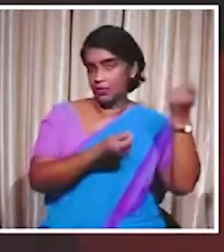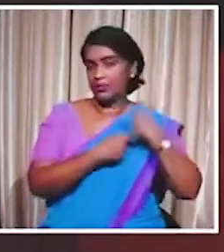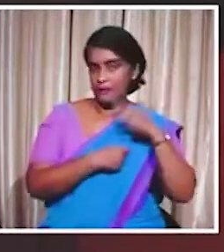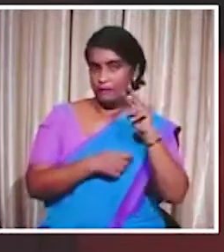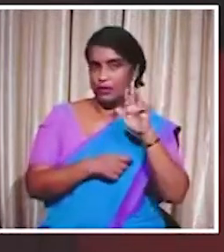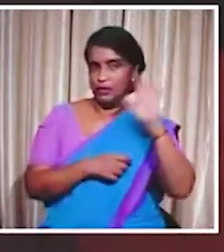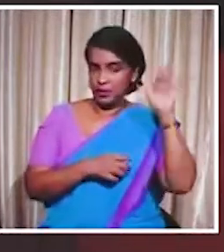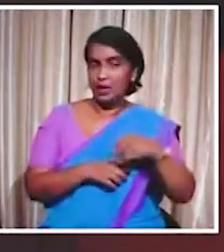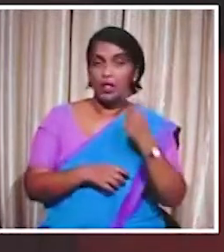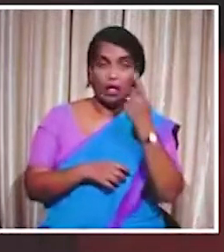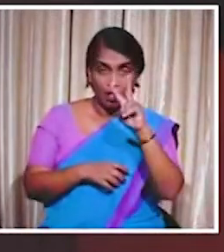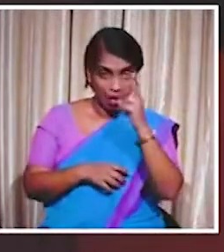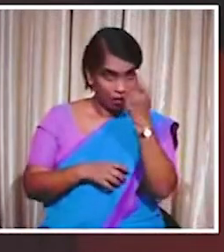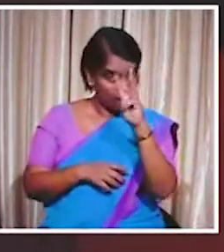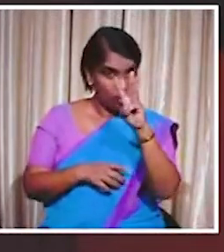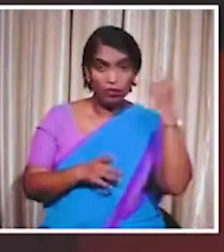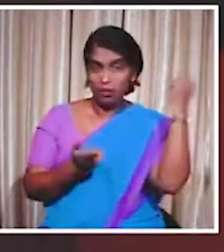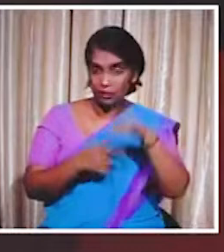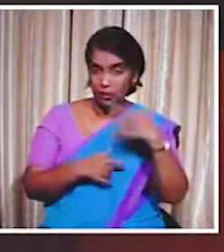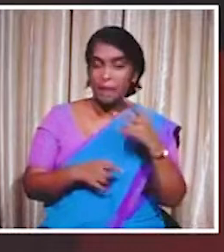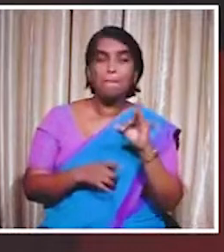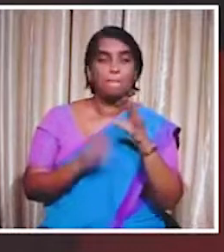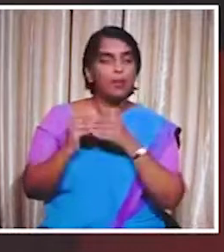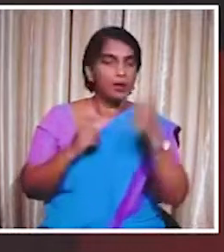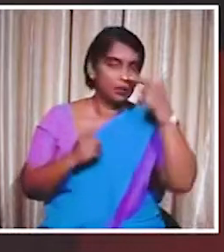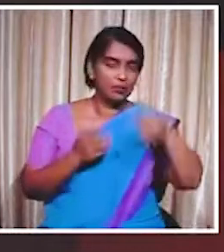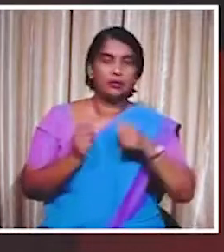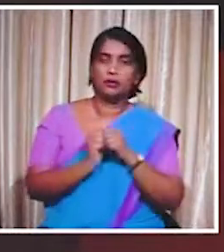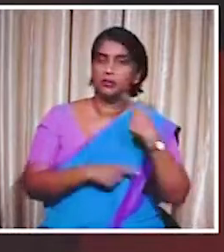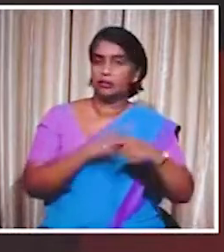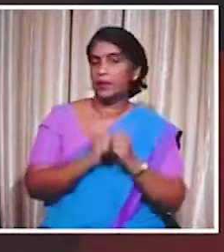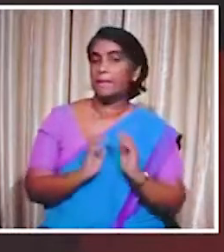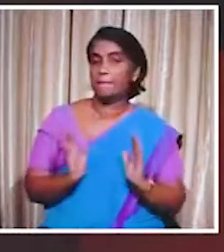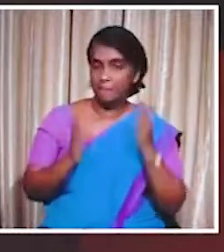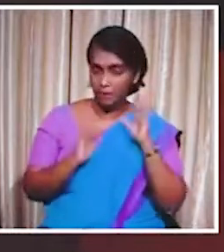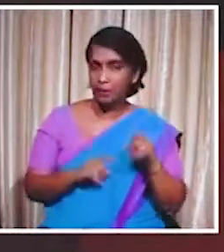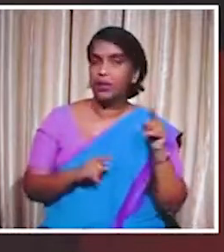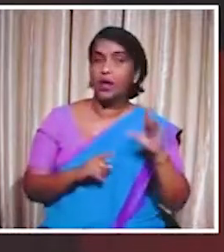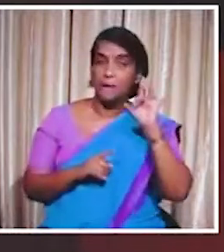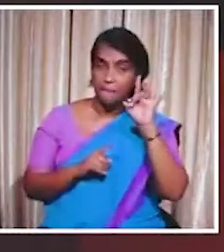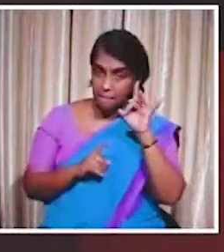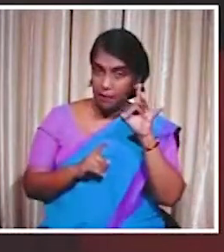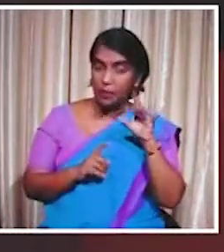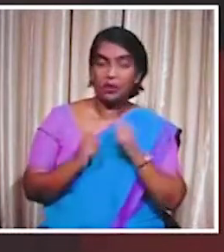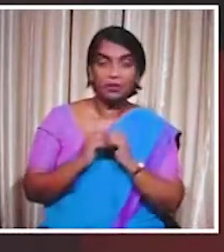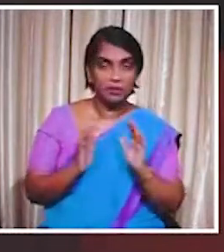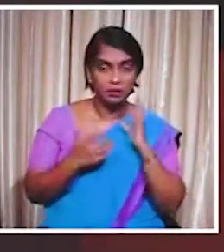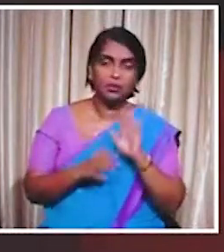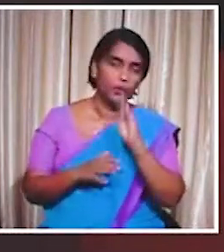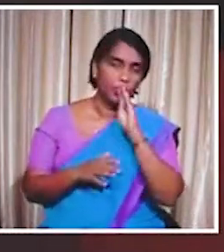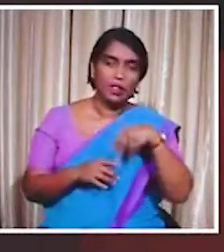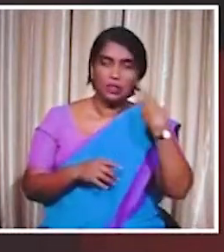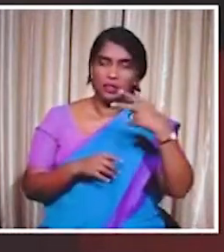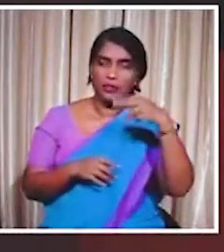තියෙනවා. 13 වෙනිදා පැමිණීමෙන් පසුව 15 වෙනිදා ඉඳලා පිරිපහදුව ක්‍රියාත්මක කරන්න බලාපොරොත්තු වෙන්නේ. 15 වෙනිදා ක්‍රියාත්මක කරොත් සාමාන්‍යයෙන් දින